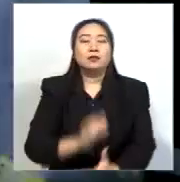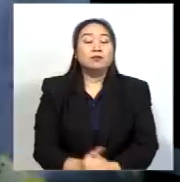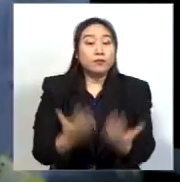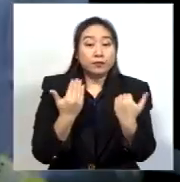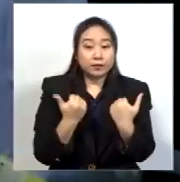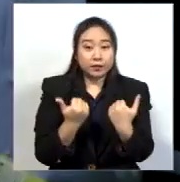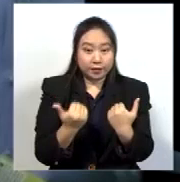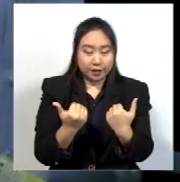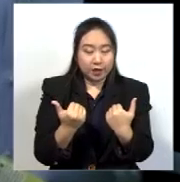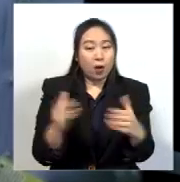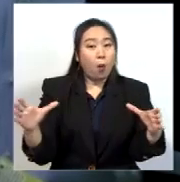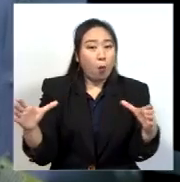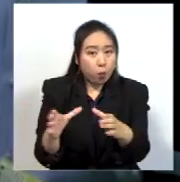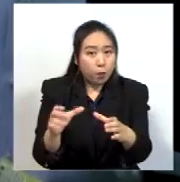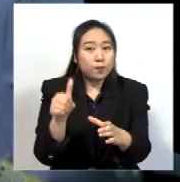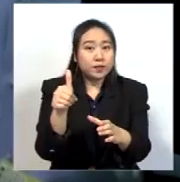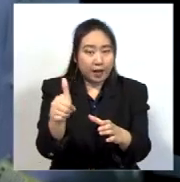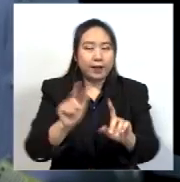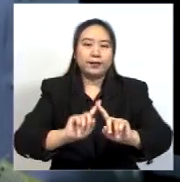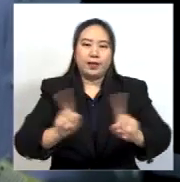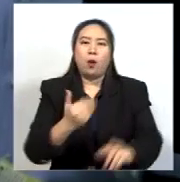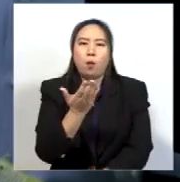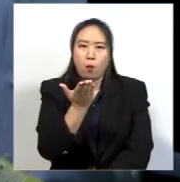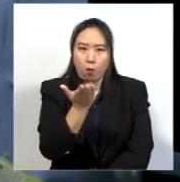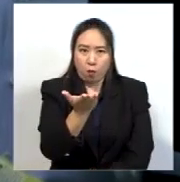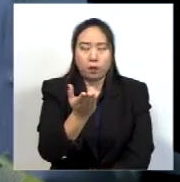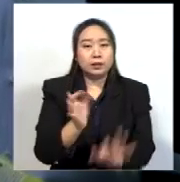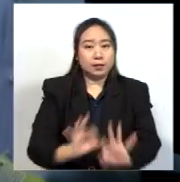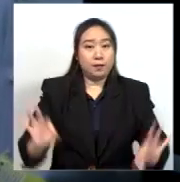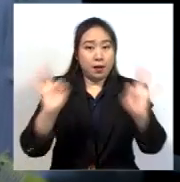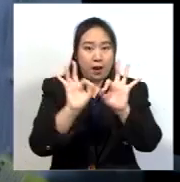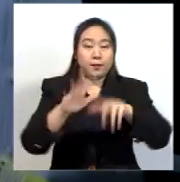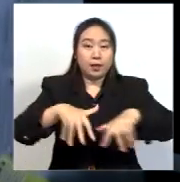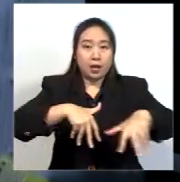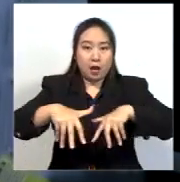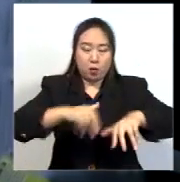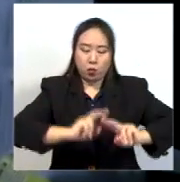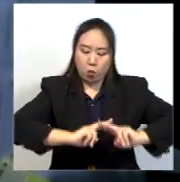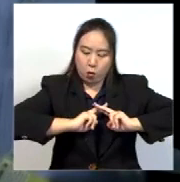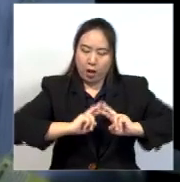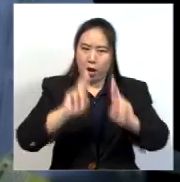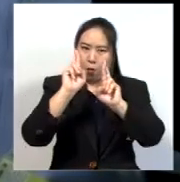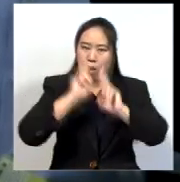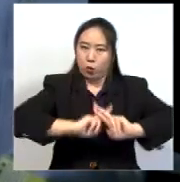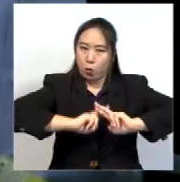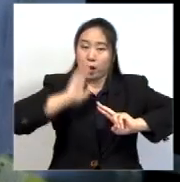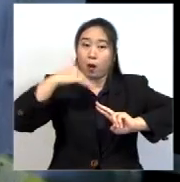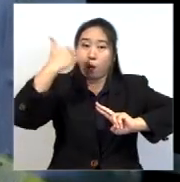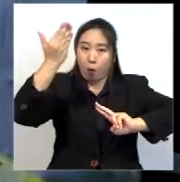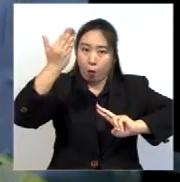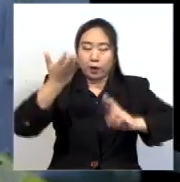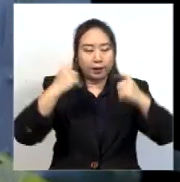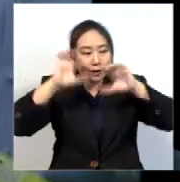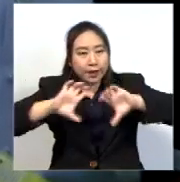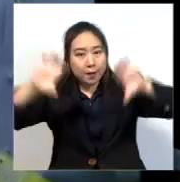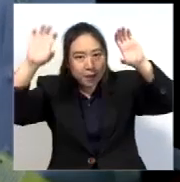ย่างไรก็ตามถึงแม้ว่าจะควบคุมได้ในวงจำกัดนะคะท่านก็ขอว่าอยากให้ประชาชนเนี่ยระมัดระวังตัวเองก่อนและในส่ว